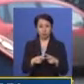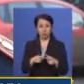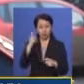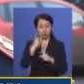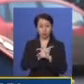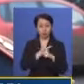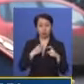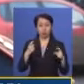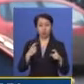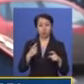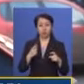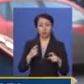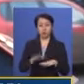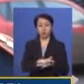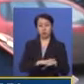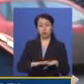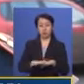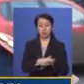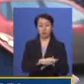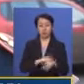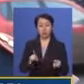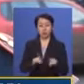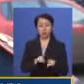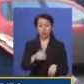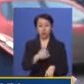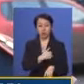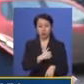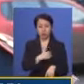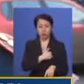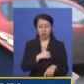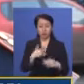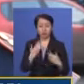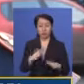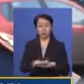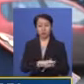брошюры памяток населению. Также хотелось предупредить население